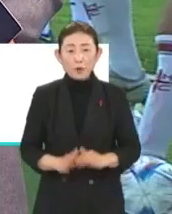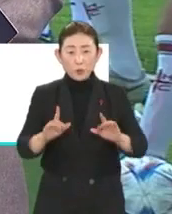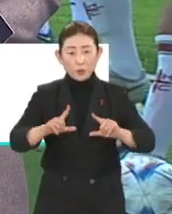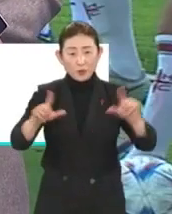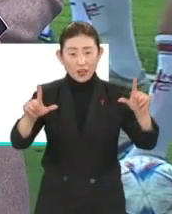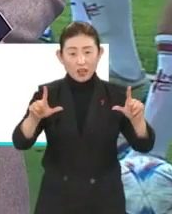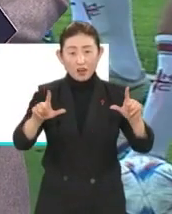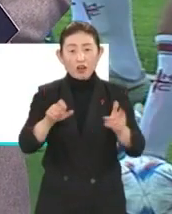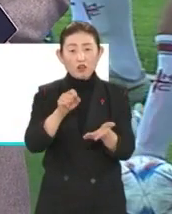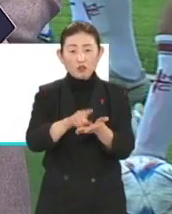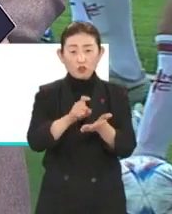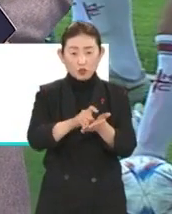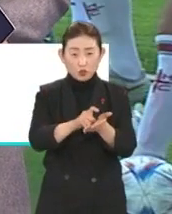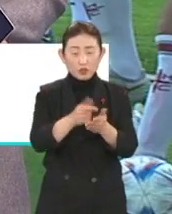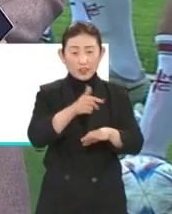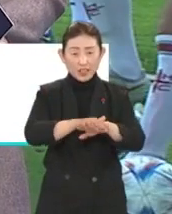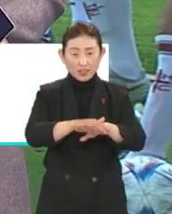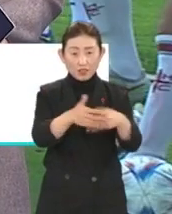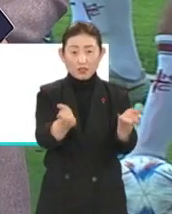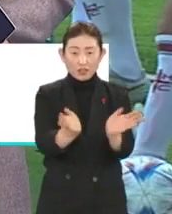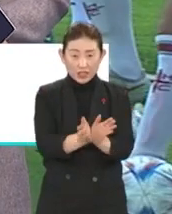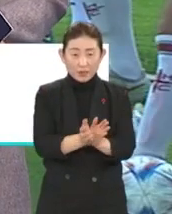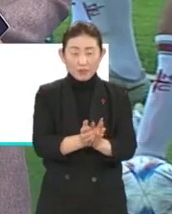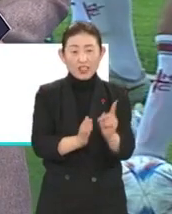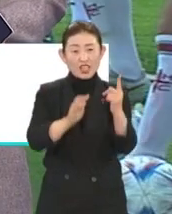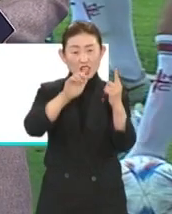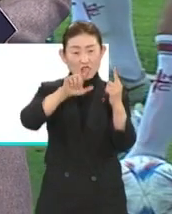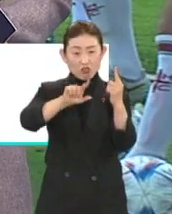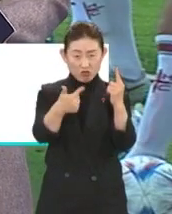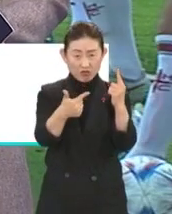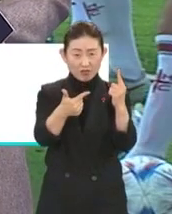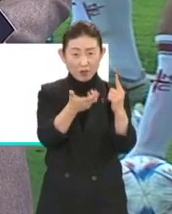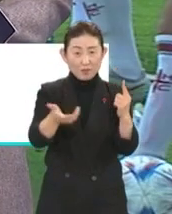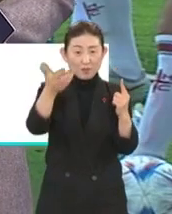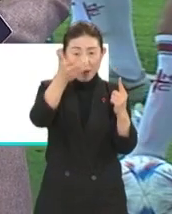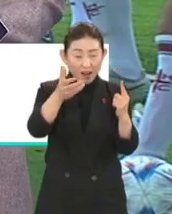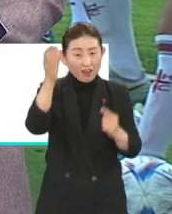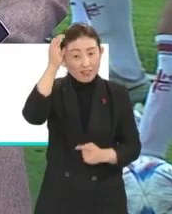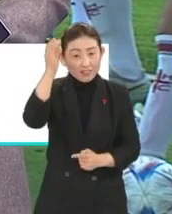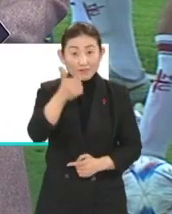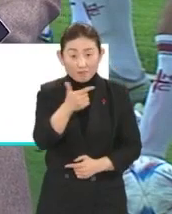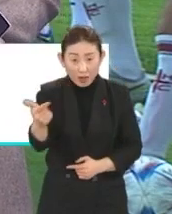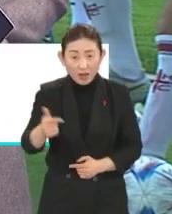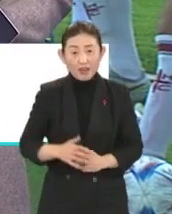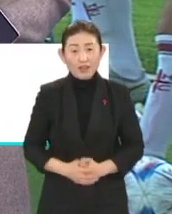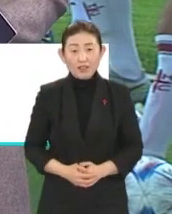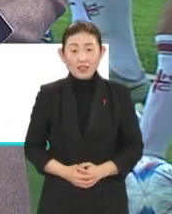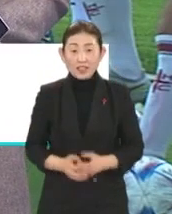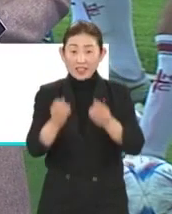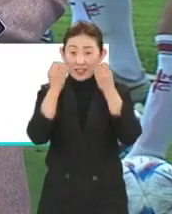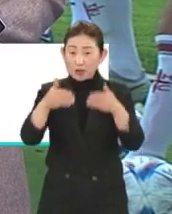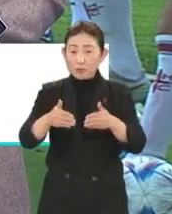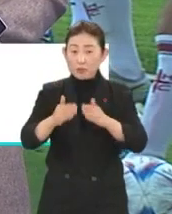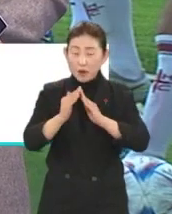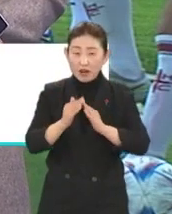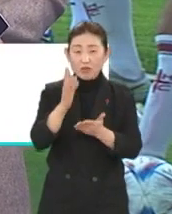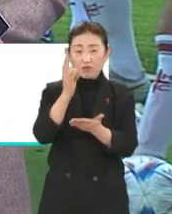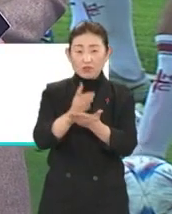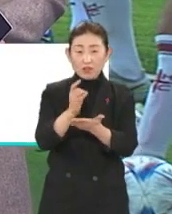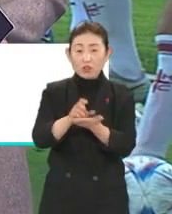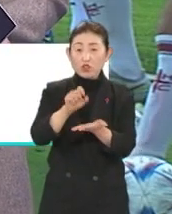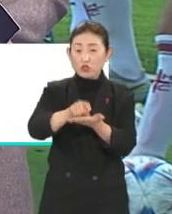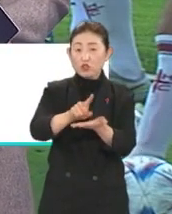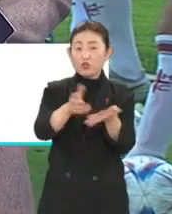올해는 프로축구 대전 하나시티즌이 k리그 1에서 뛰면서 기대감이 커지고 있는데요 여기에 새로 창단한